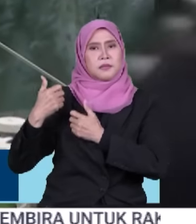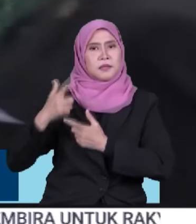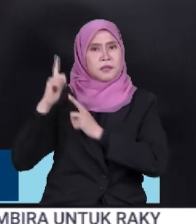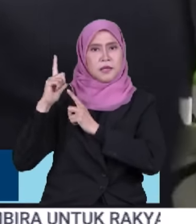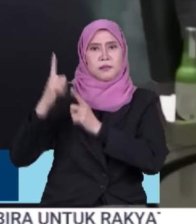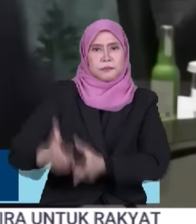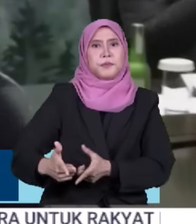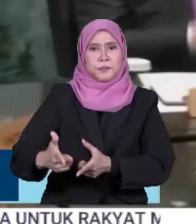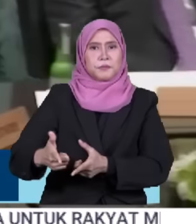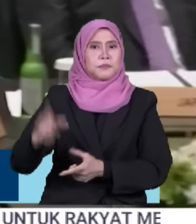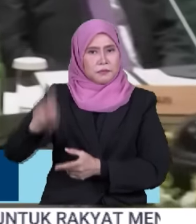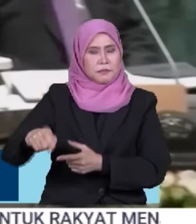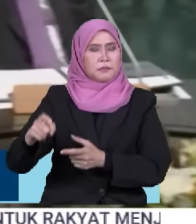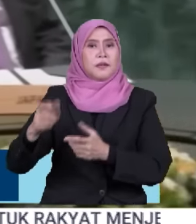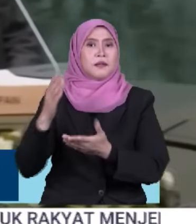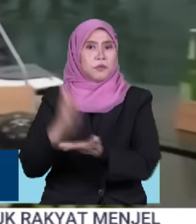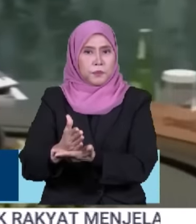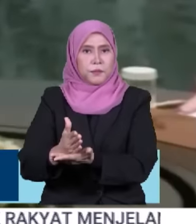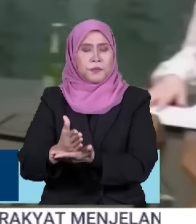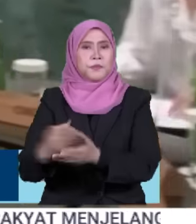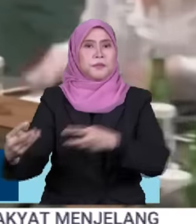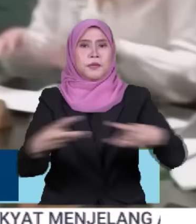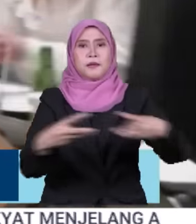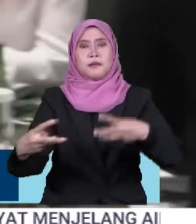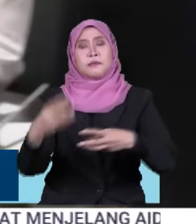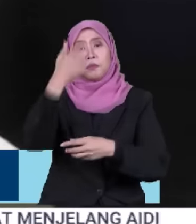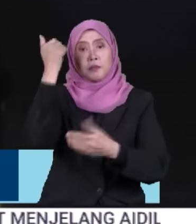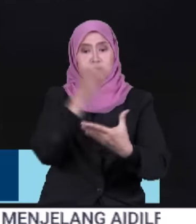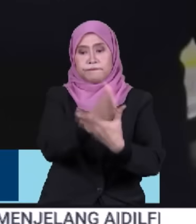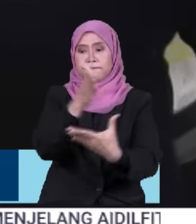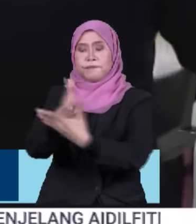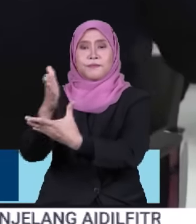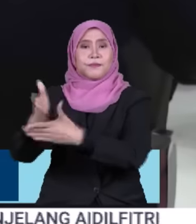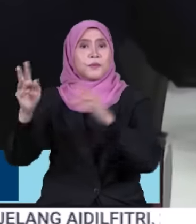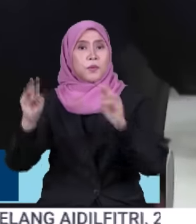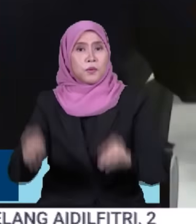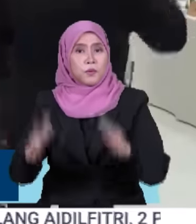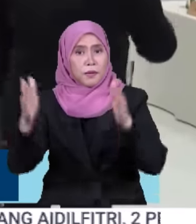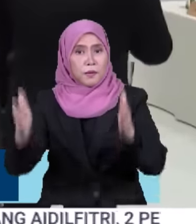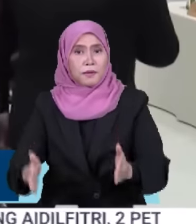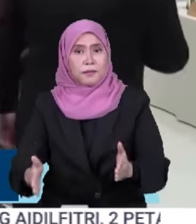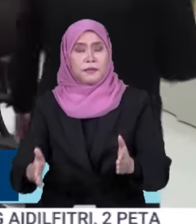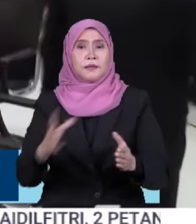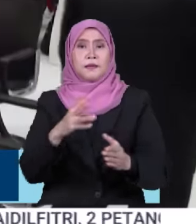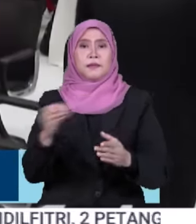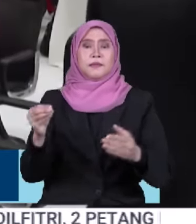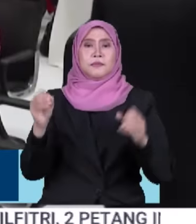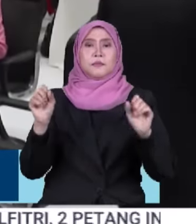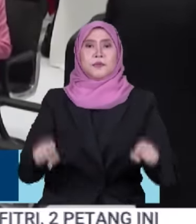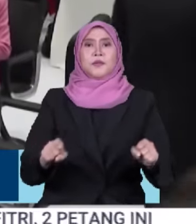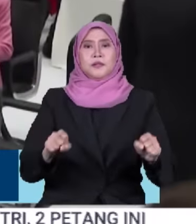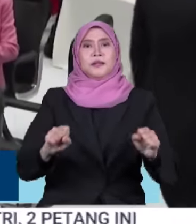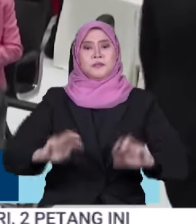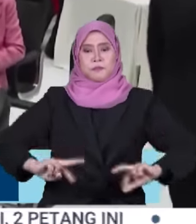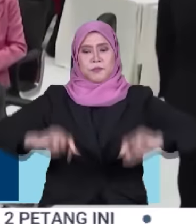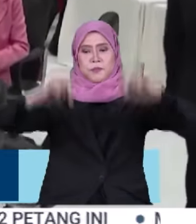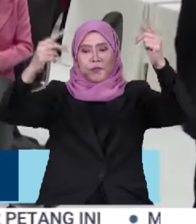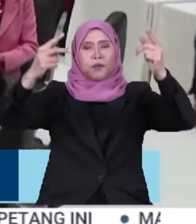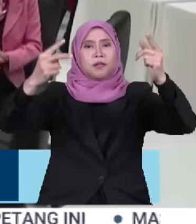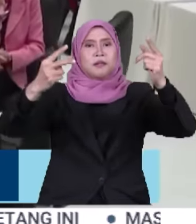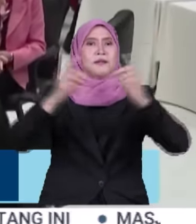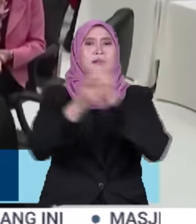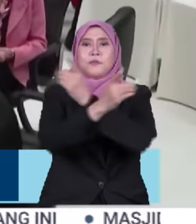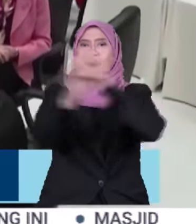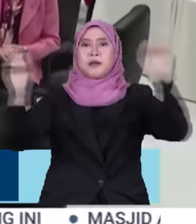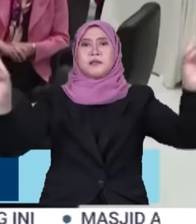rundingan. Jelas mereka, pertempuran di negara itu mengancam keselamatan orang awam dan menjejaskan usaha untuk memulihkan peralihan